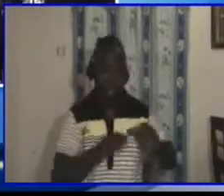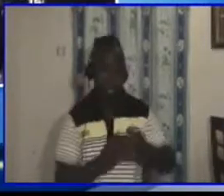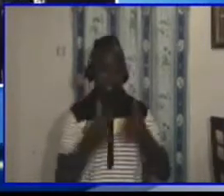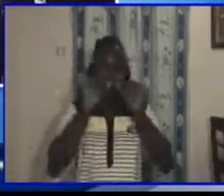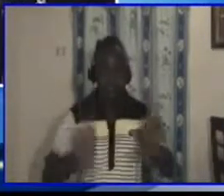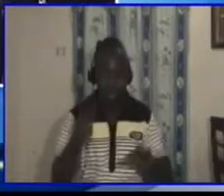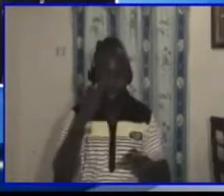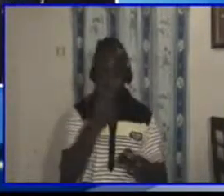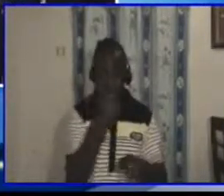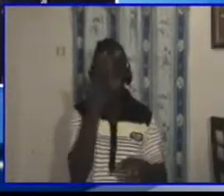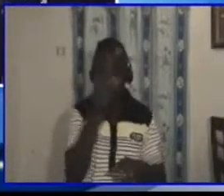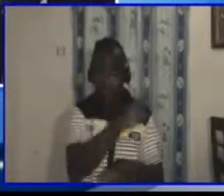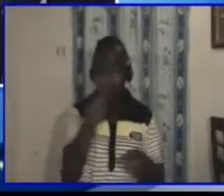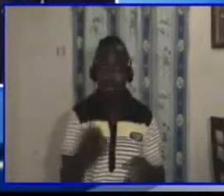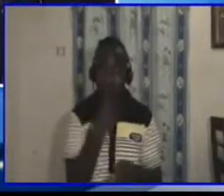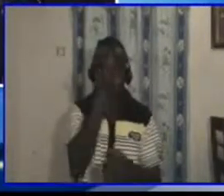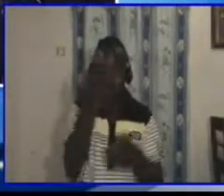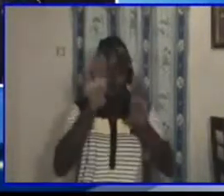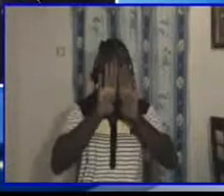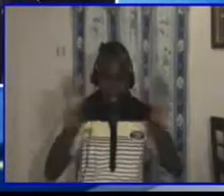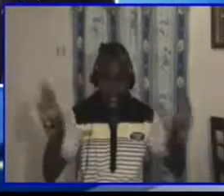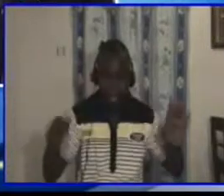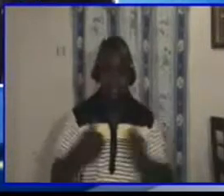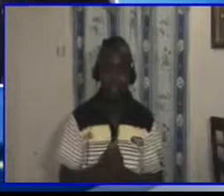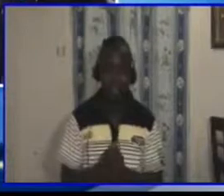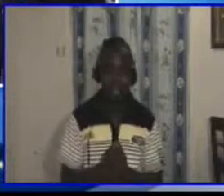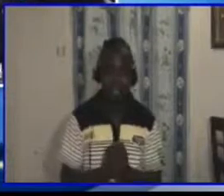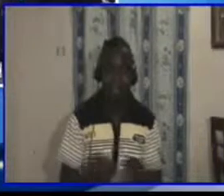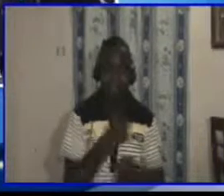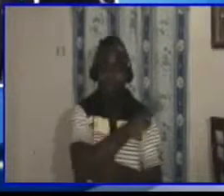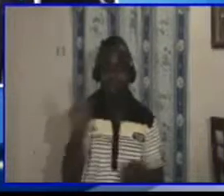beati i vostri occhi perché vedono